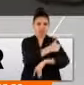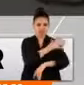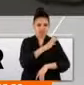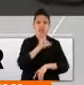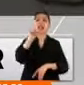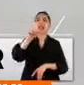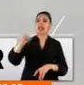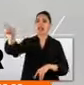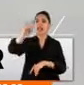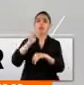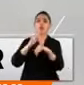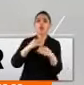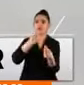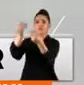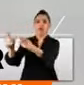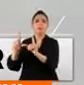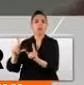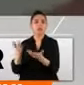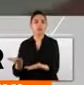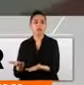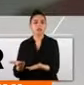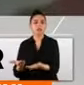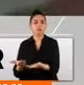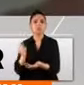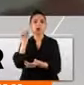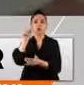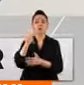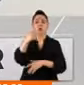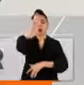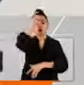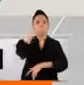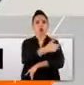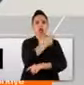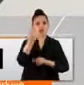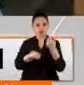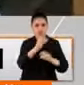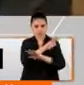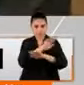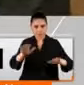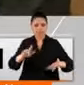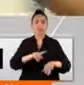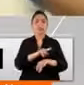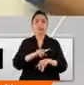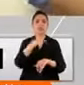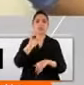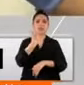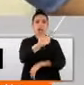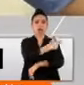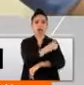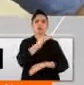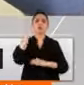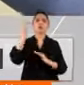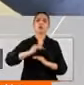sahibi ülkelere ulaştırması gerekiyor. Yerli aşı çalışmalarımız tamamlandığında aşımızı en